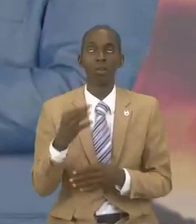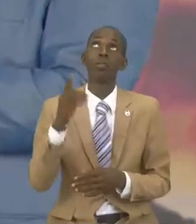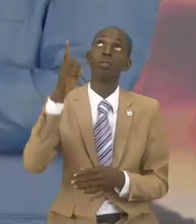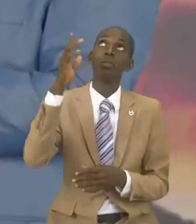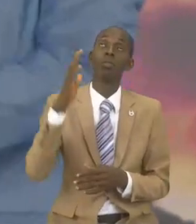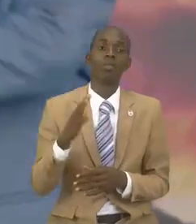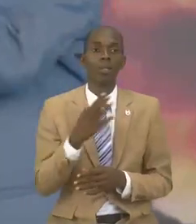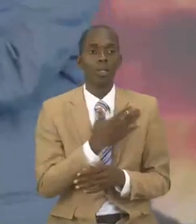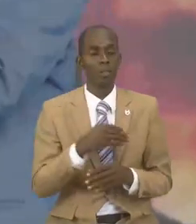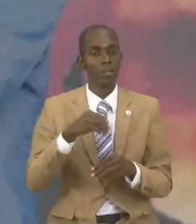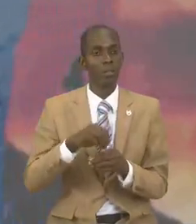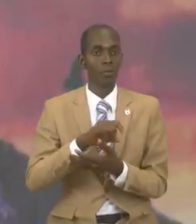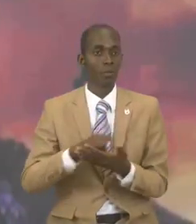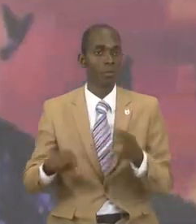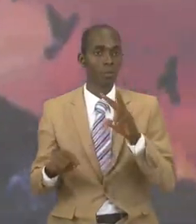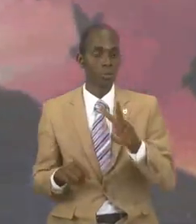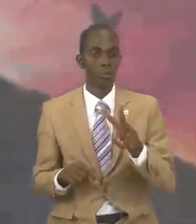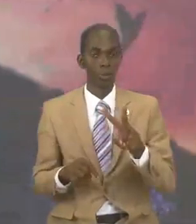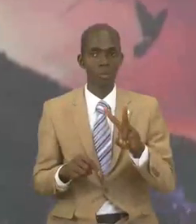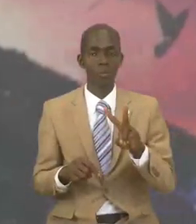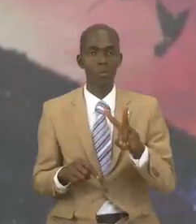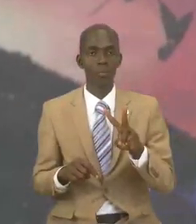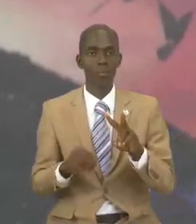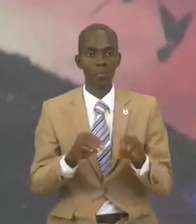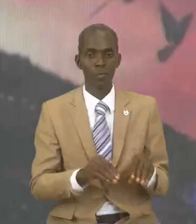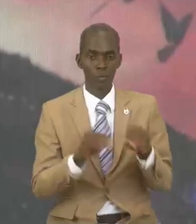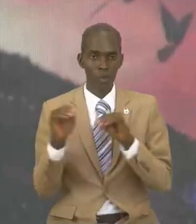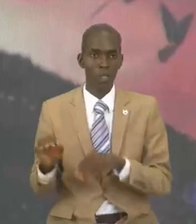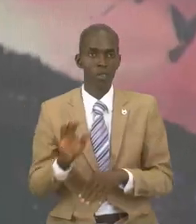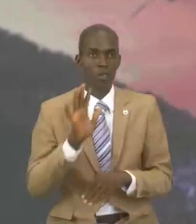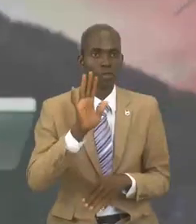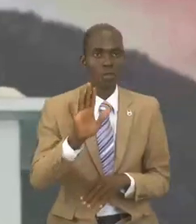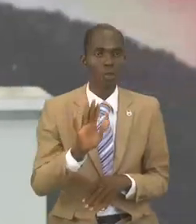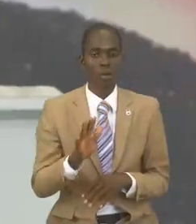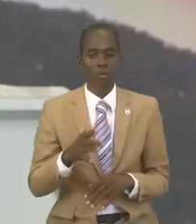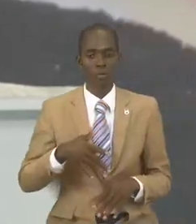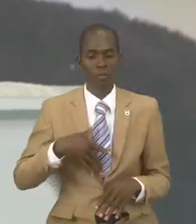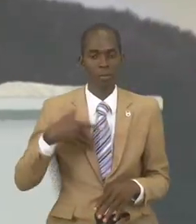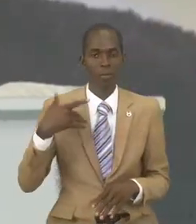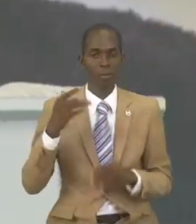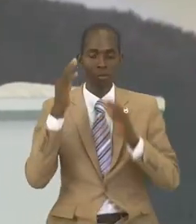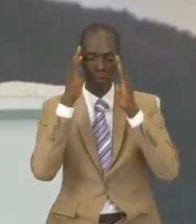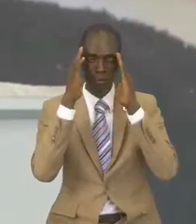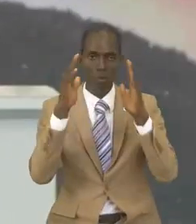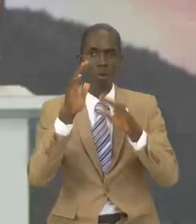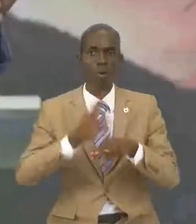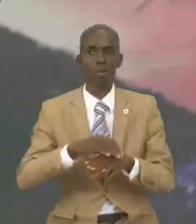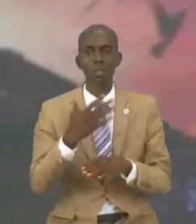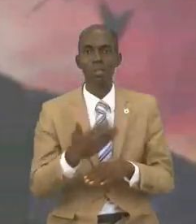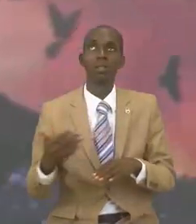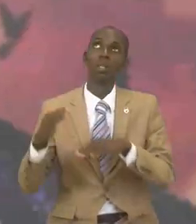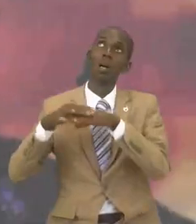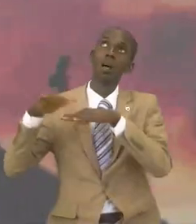Dieu. » Et le verset 2 dit « Affectionnez-vous aux choses d'en haut et